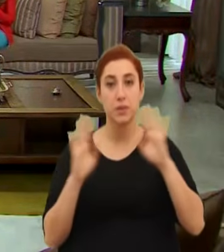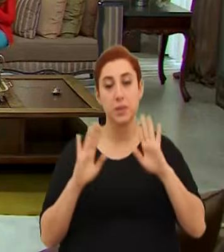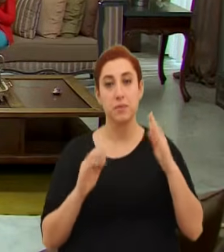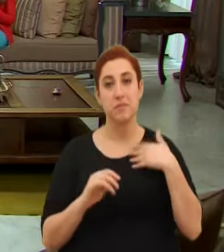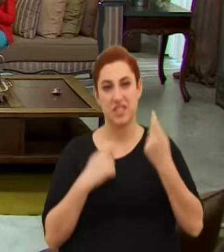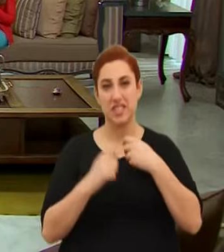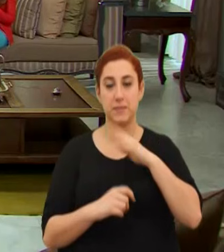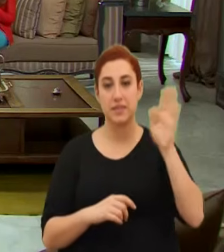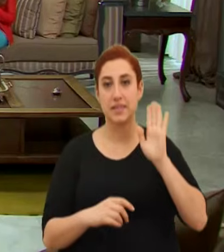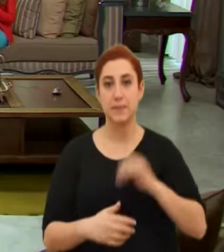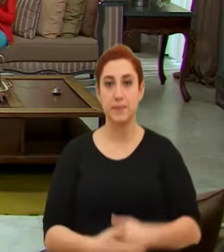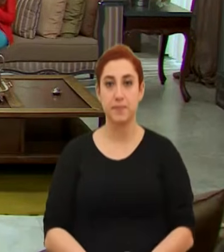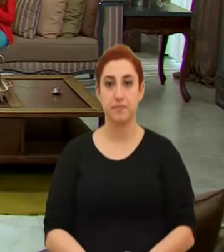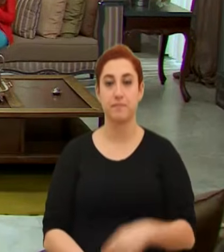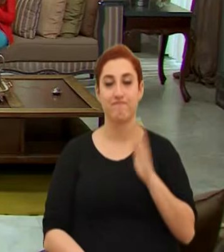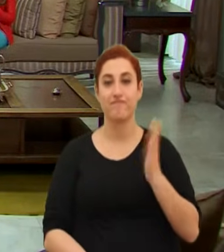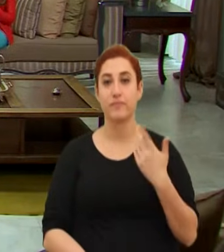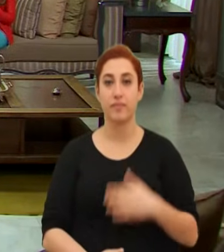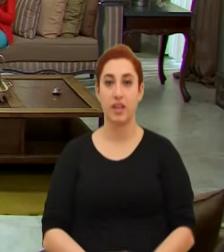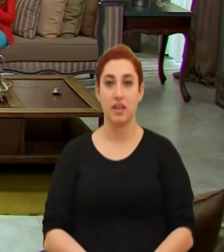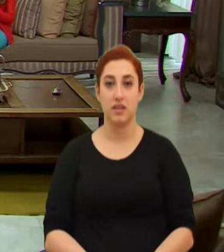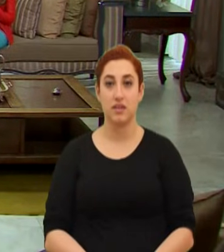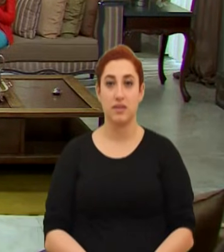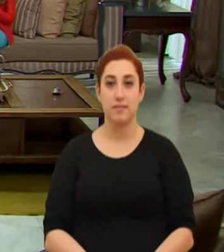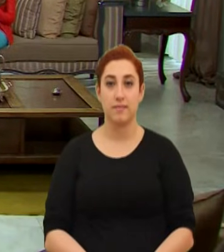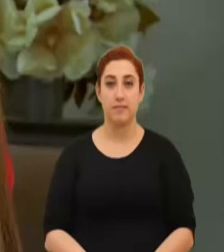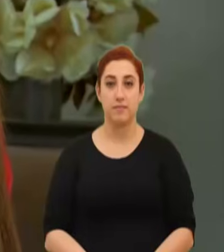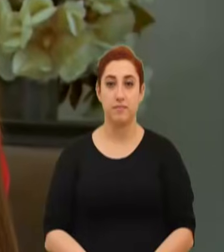zaman ben işim edeyim. Hay Allah.